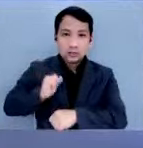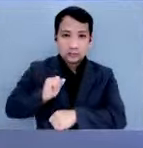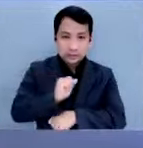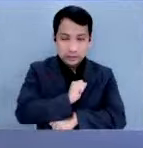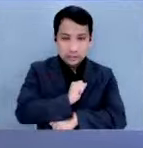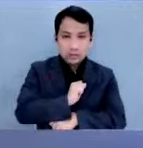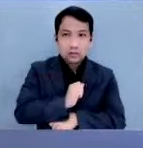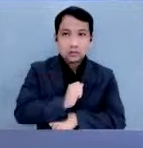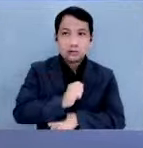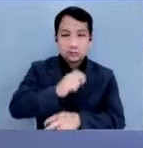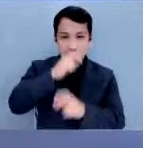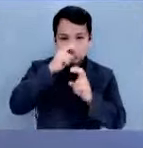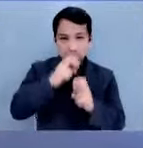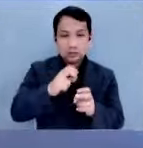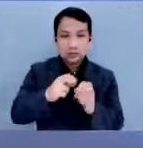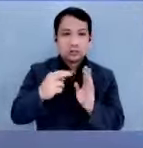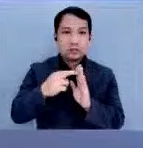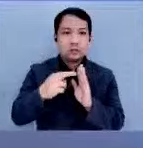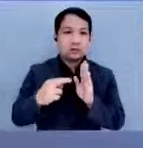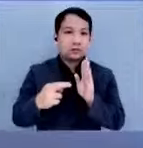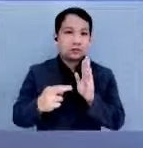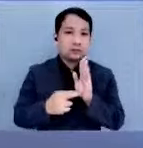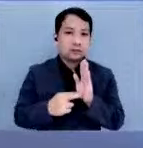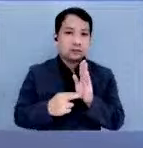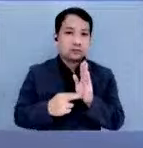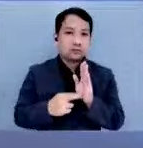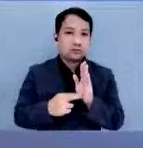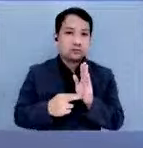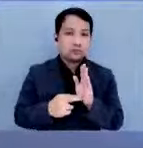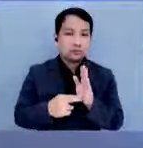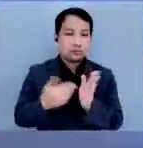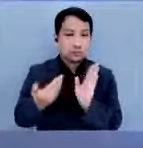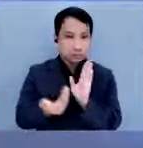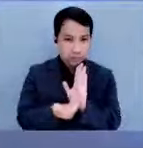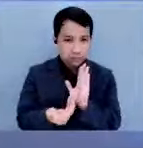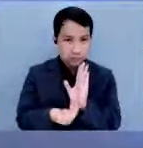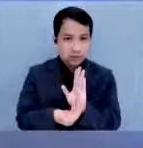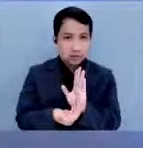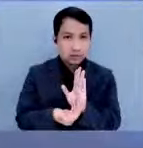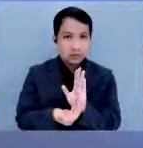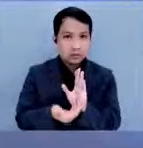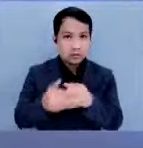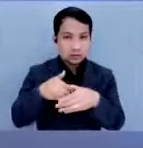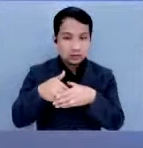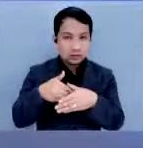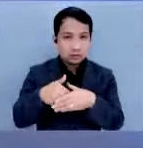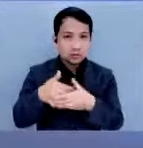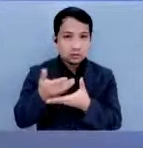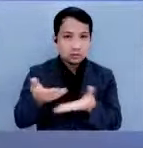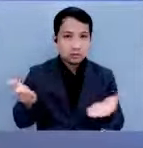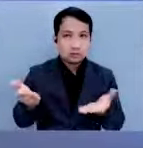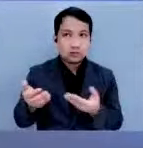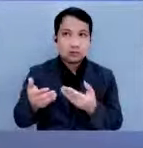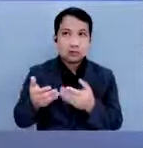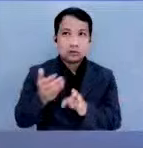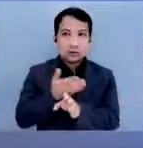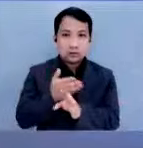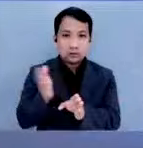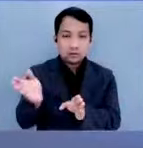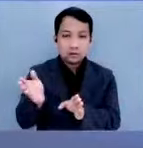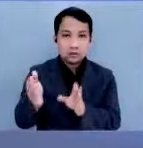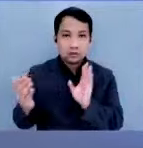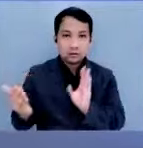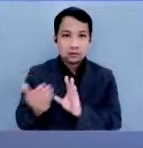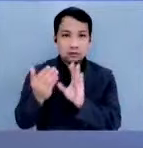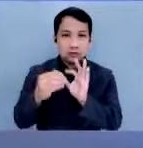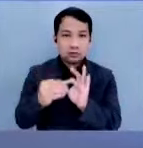na po sa rules of evidence. Kaya sa huli, mukhang nagluwag ang Senado para lamang iwasan ang komprotasyon kay Quiboloy